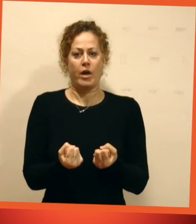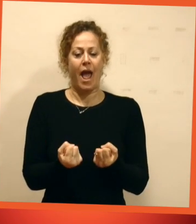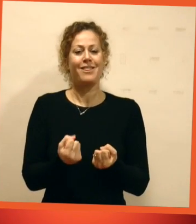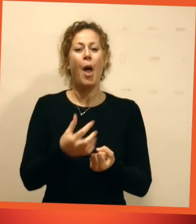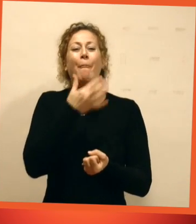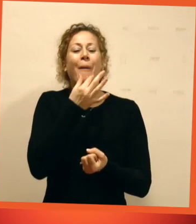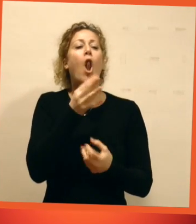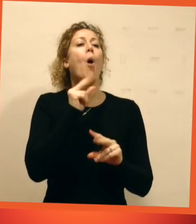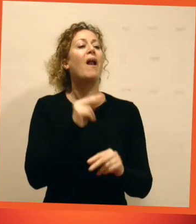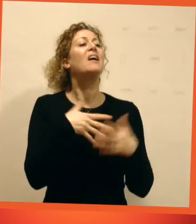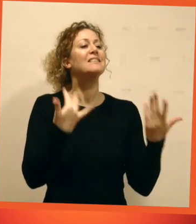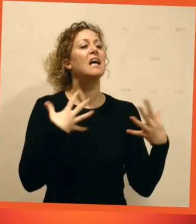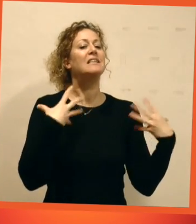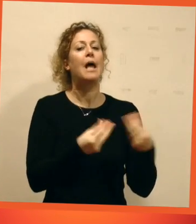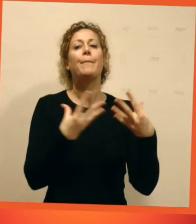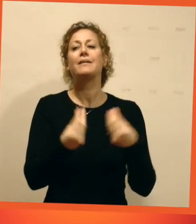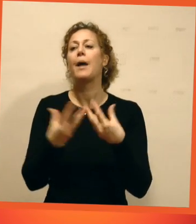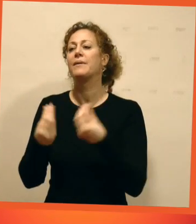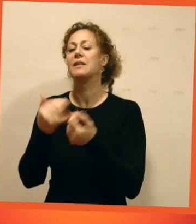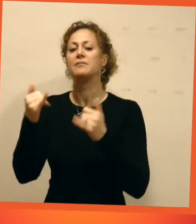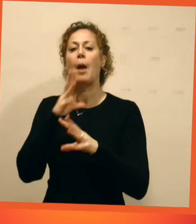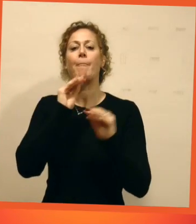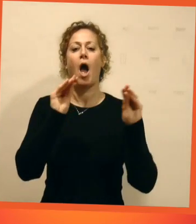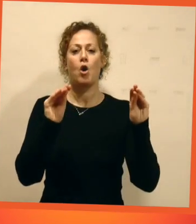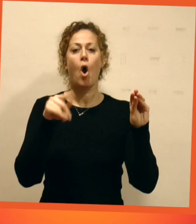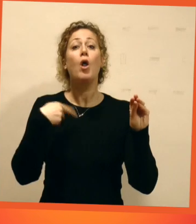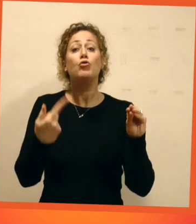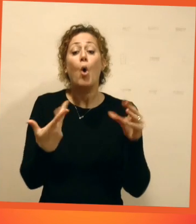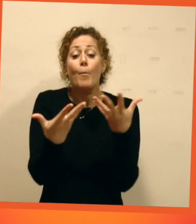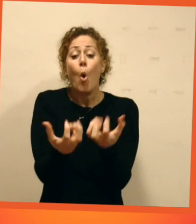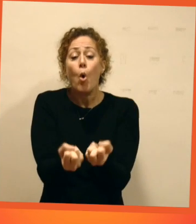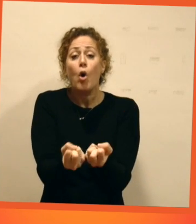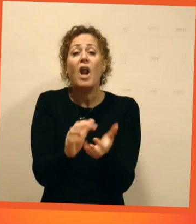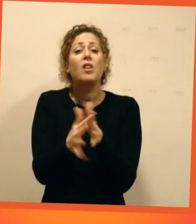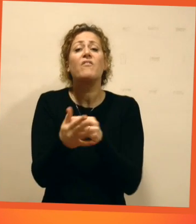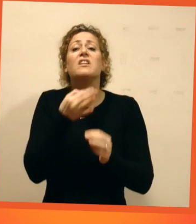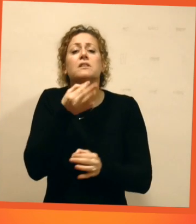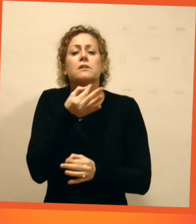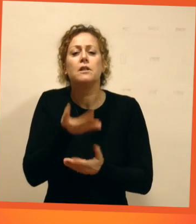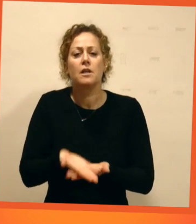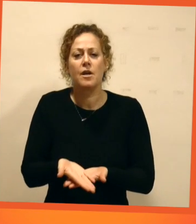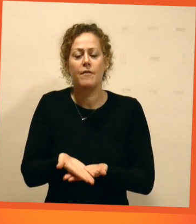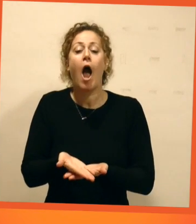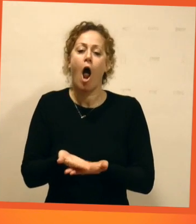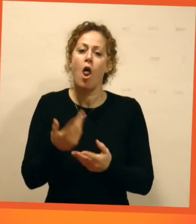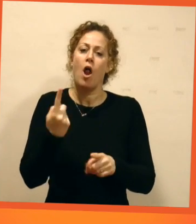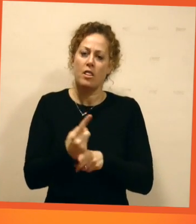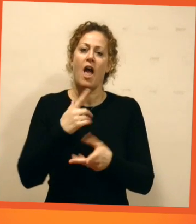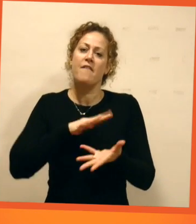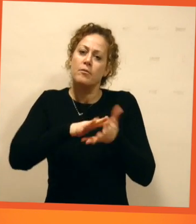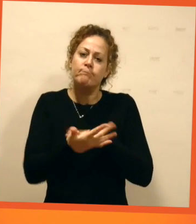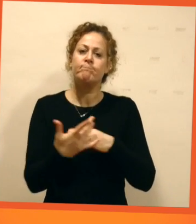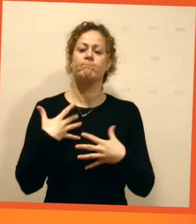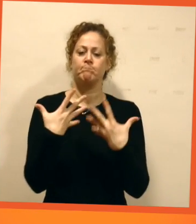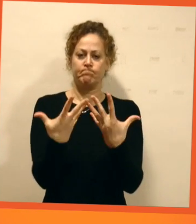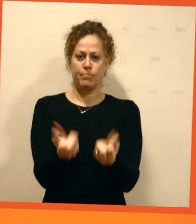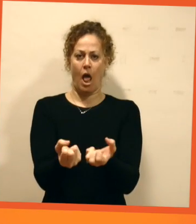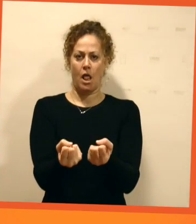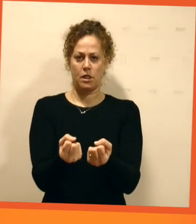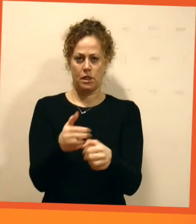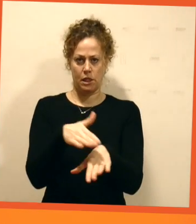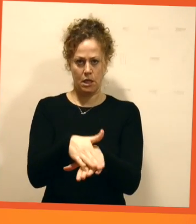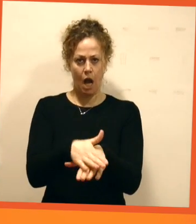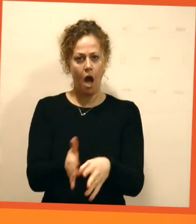poi concretamente cosa vuol dire? E allora cerchiamo di passare alla pratica. Ecco, io chiedo a